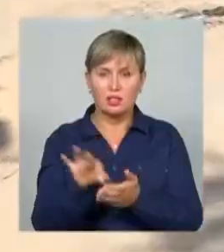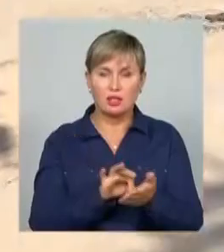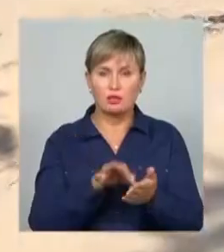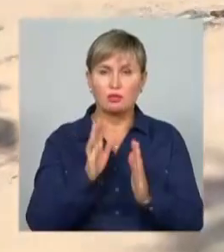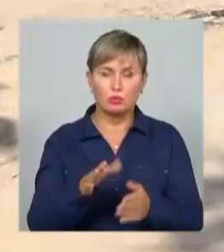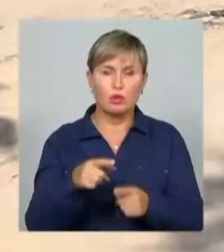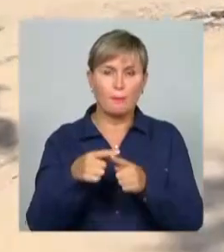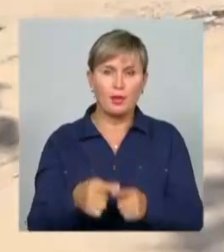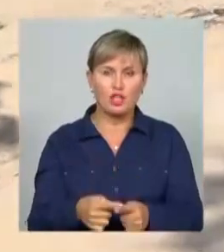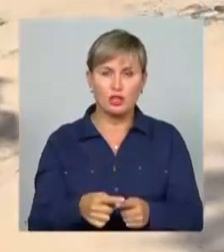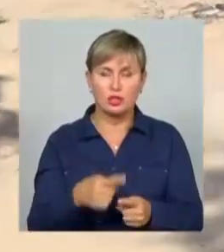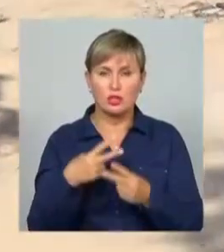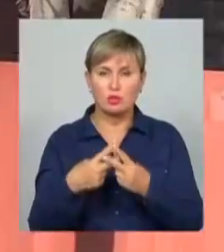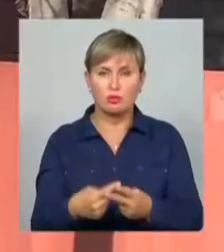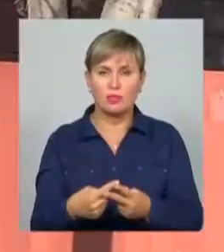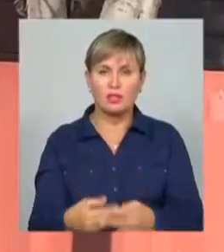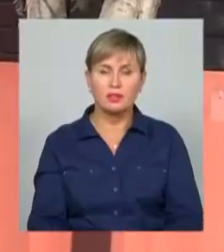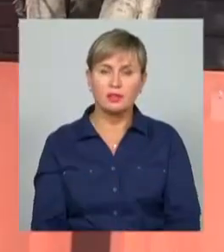грозит пожизненное заключение.